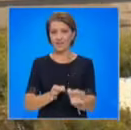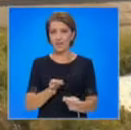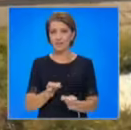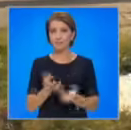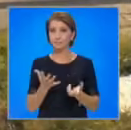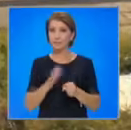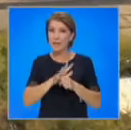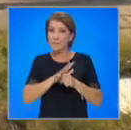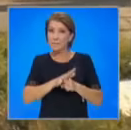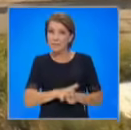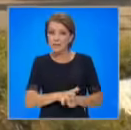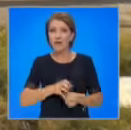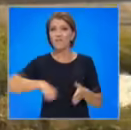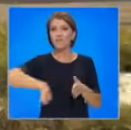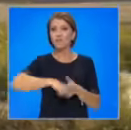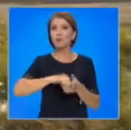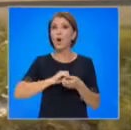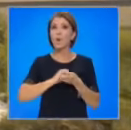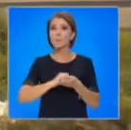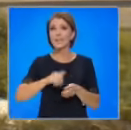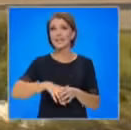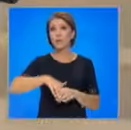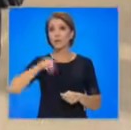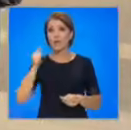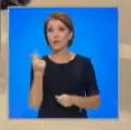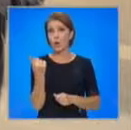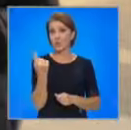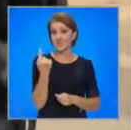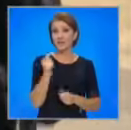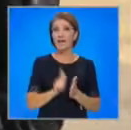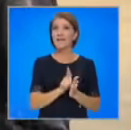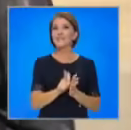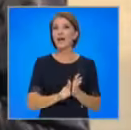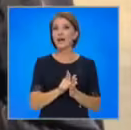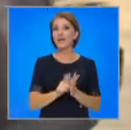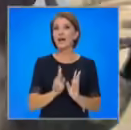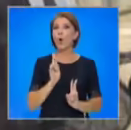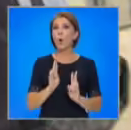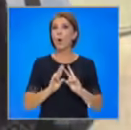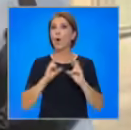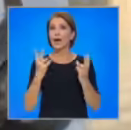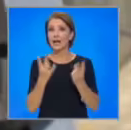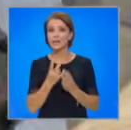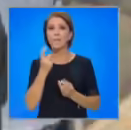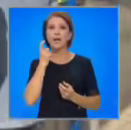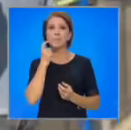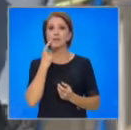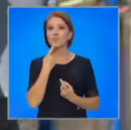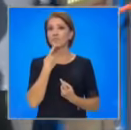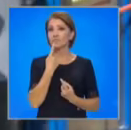Притискани ли са футболни клубове да се откажат от свикване на извънреден конгрес на БФС? Димитър Бербатов беше разпитан от